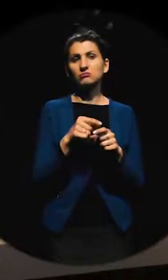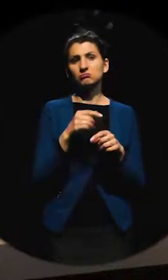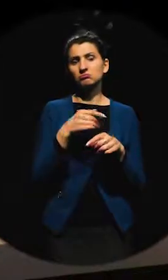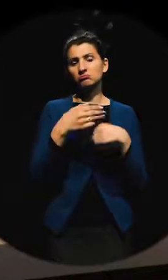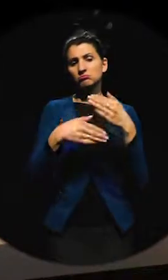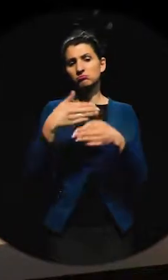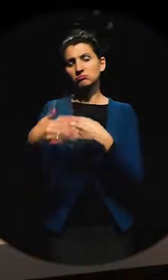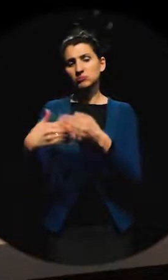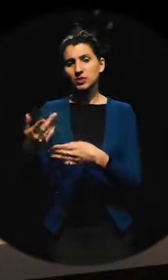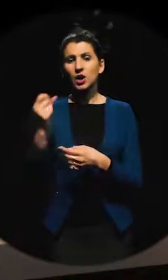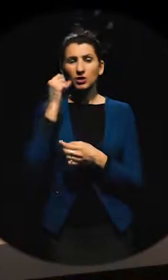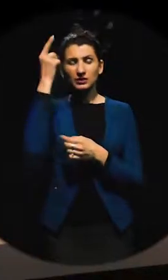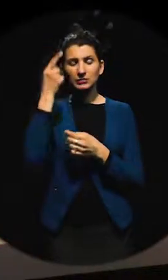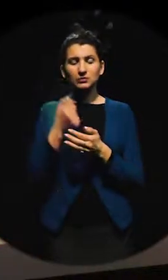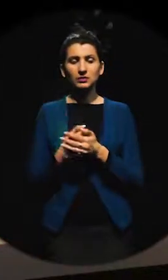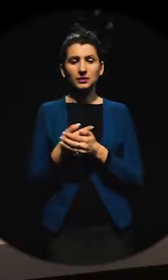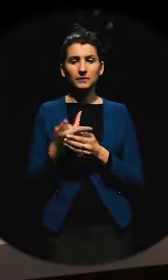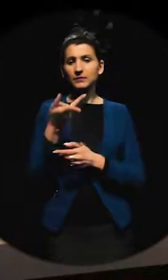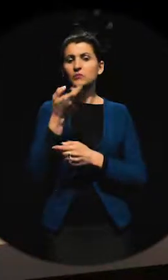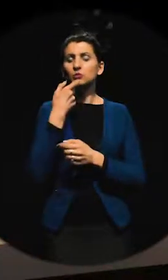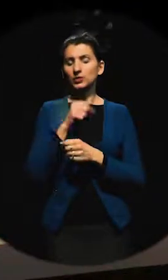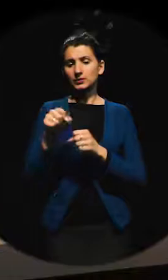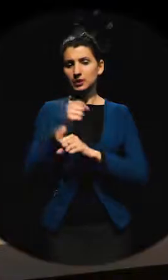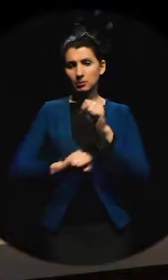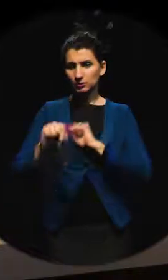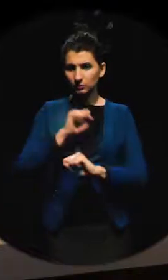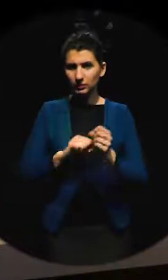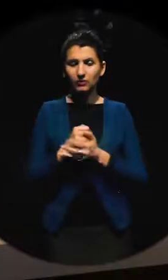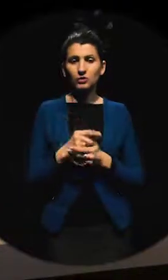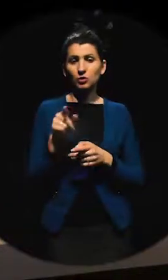ważna koncepcja właśnie niepełnosprawności jako